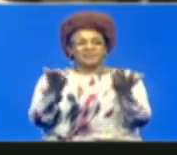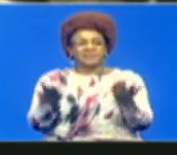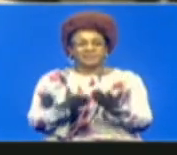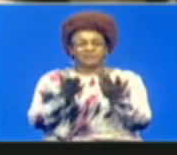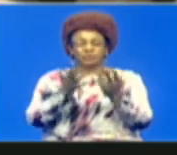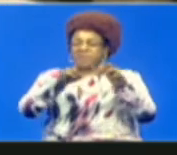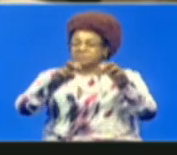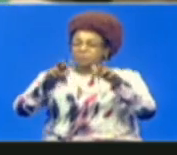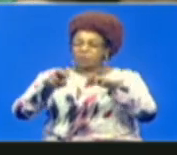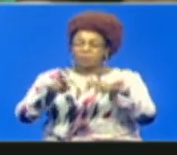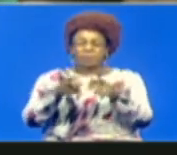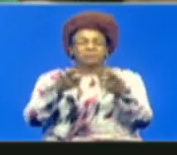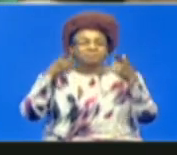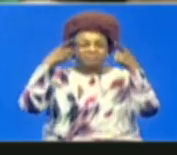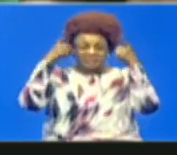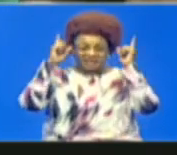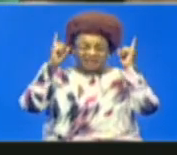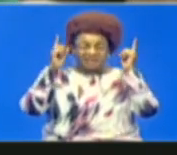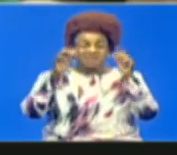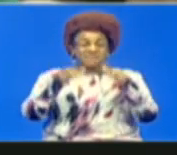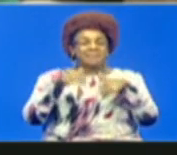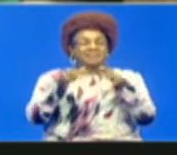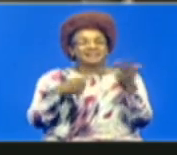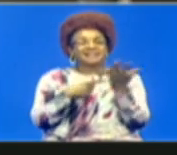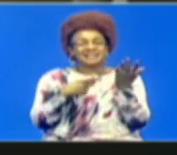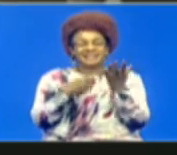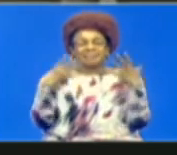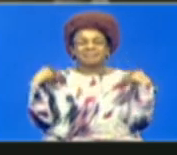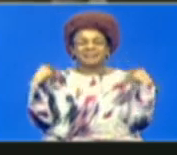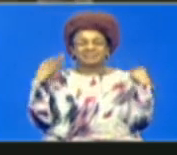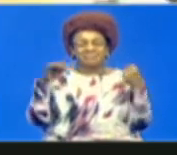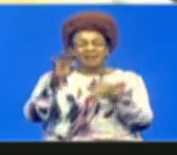farming techniques practiced by farmer Evanson Gitau.